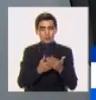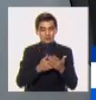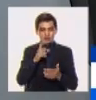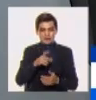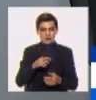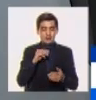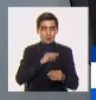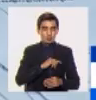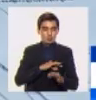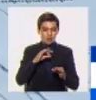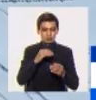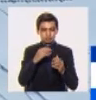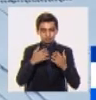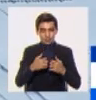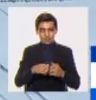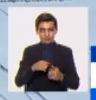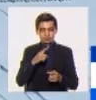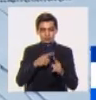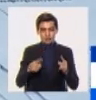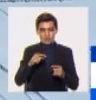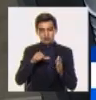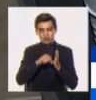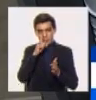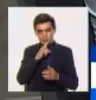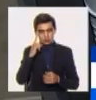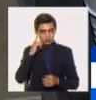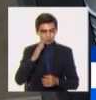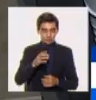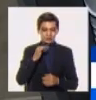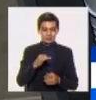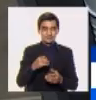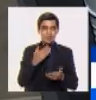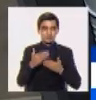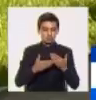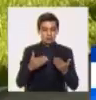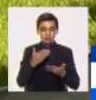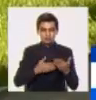разработку расчетов может уйти полгода. В Минэкономике обещали, что обсуждение